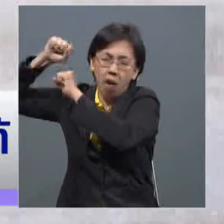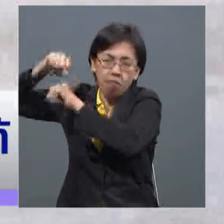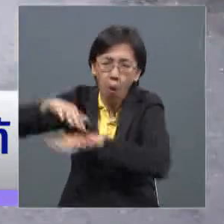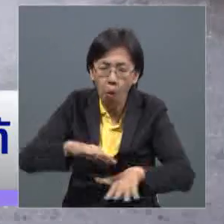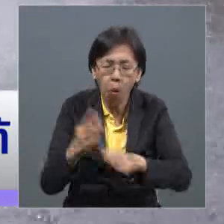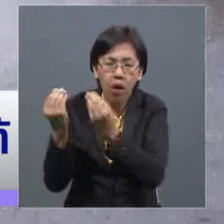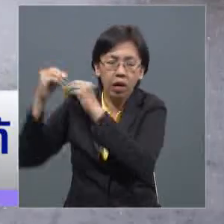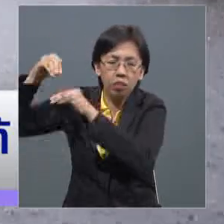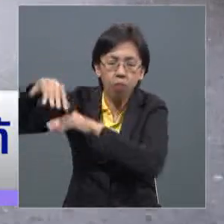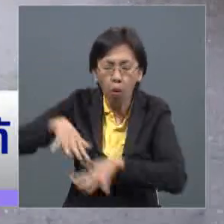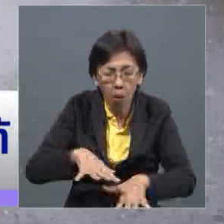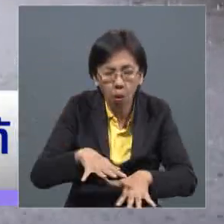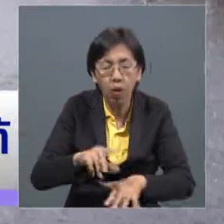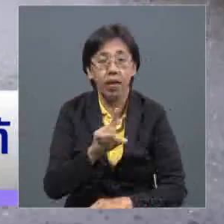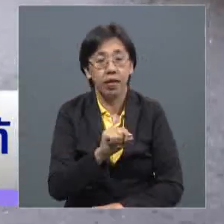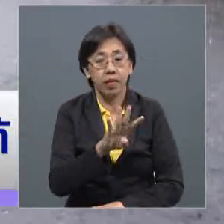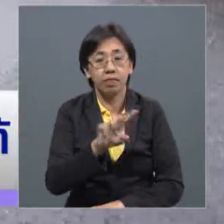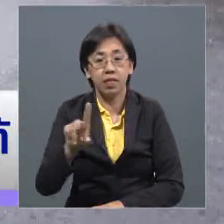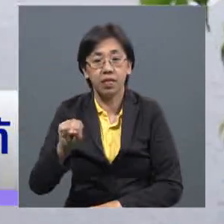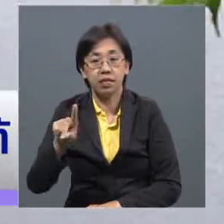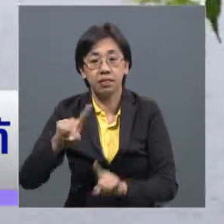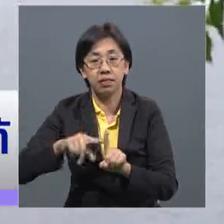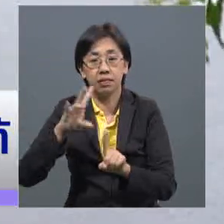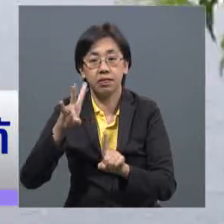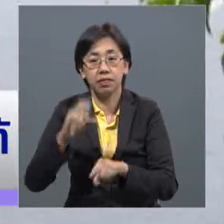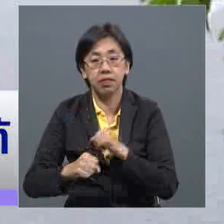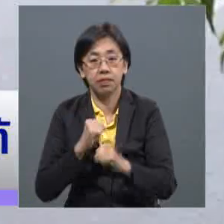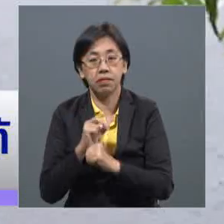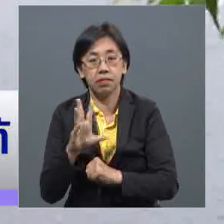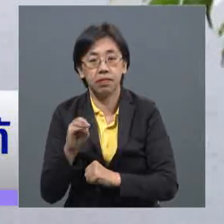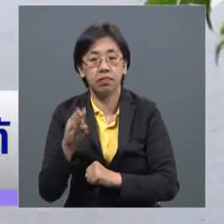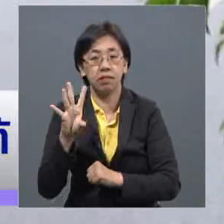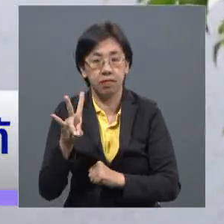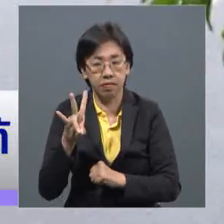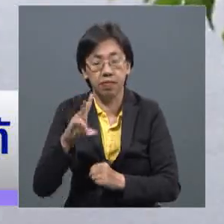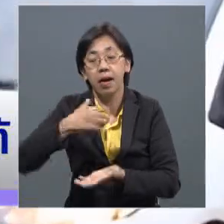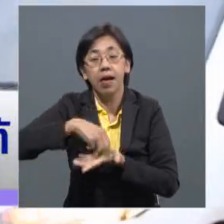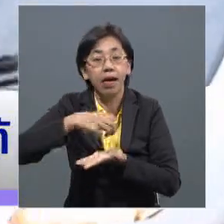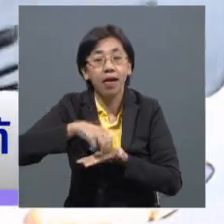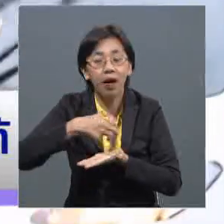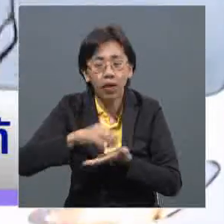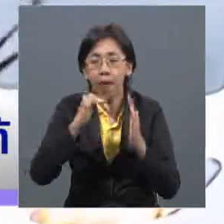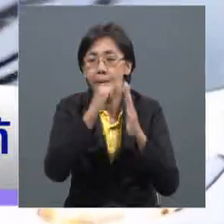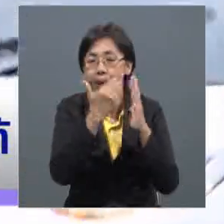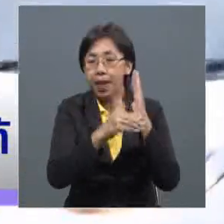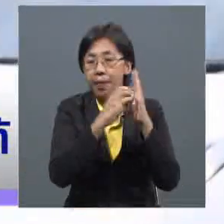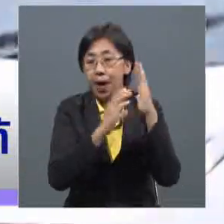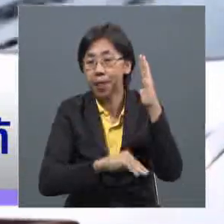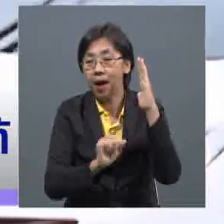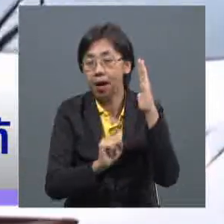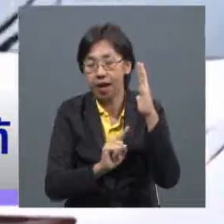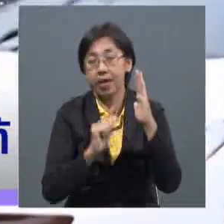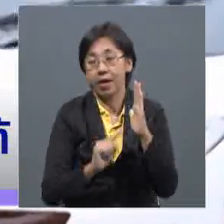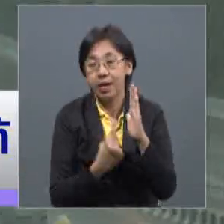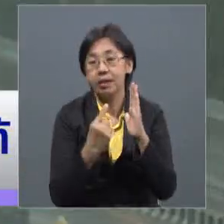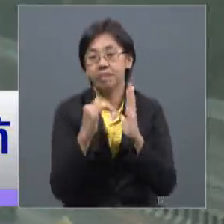ที่ 24-31กรกฎาคม 2567นะครับไปไล่เรียงกันทีละภาคนะครับเริ่มที่ภาคเหนือก่อนเลยภาค